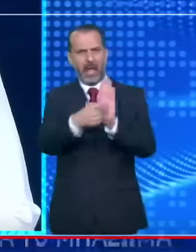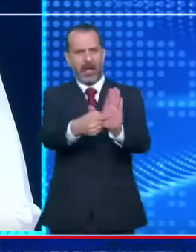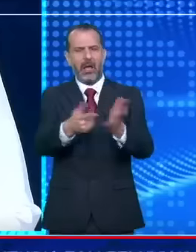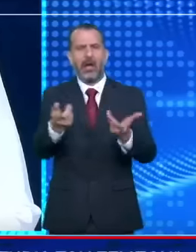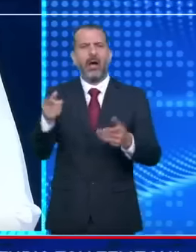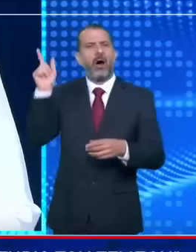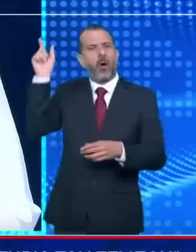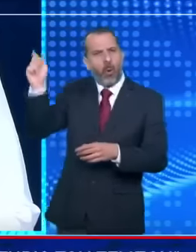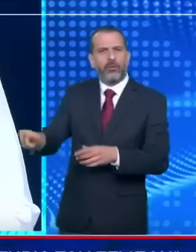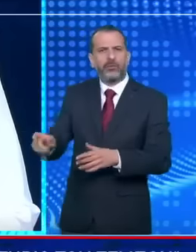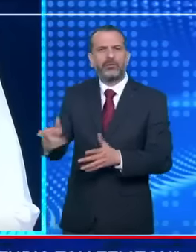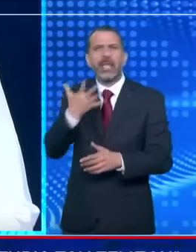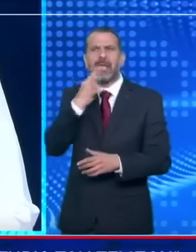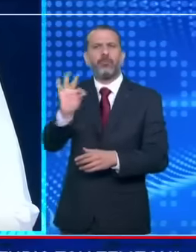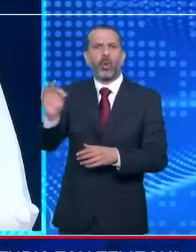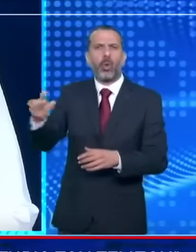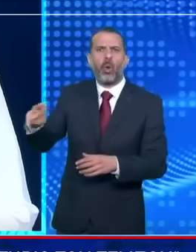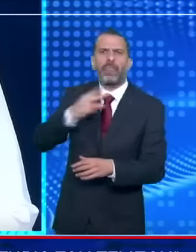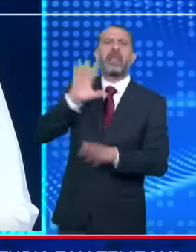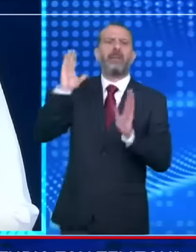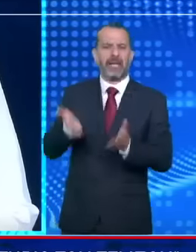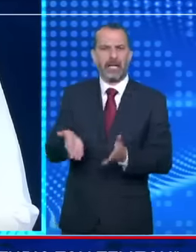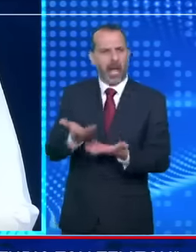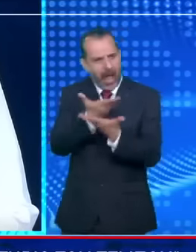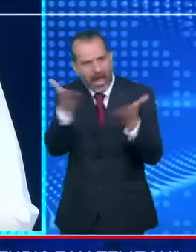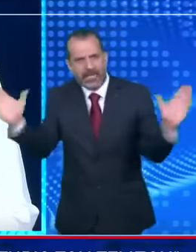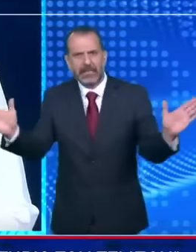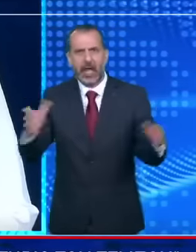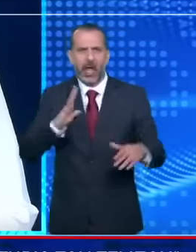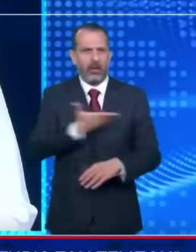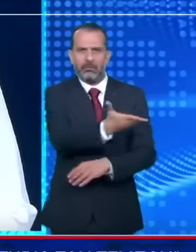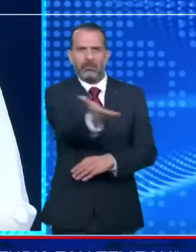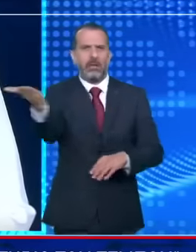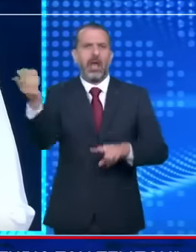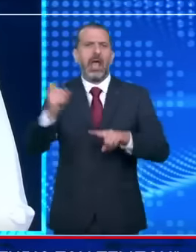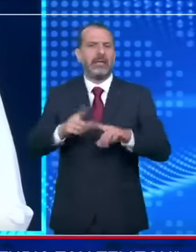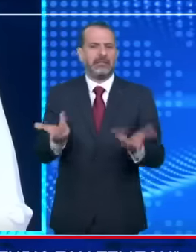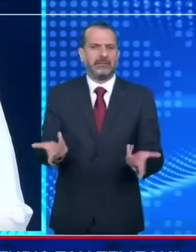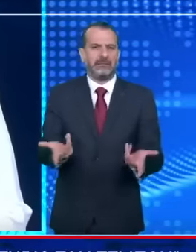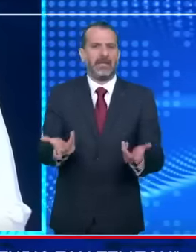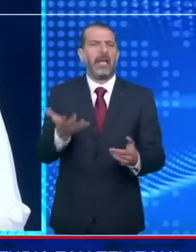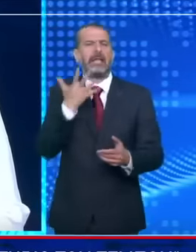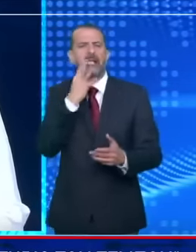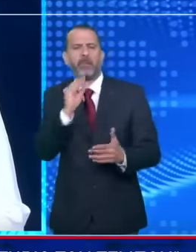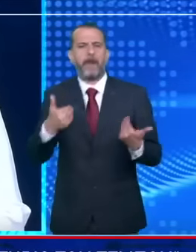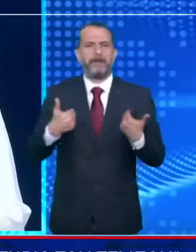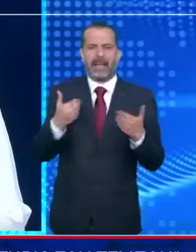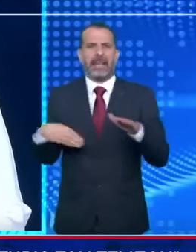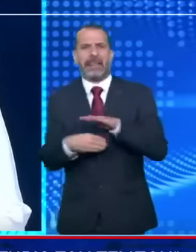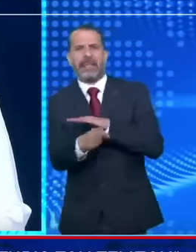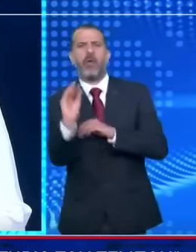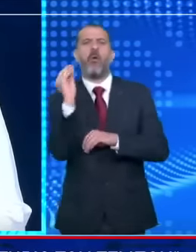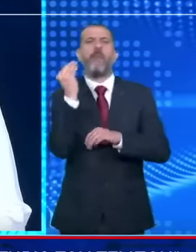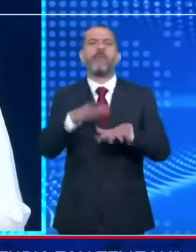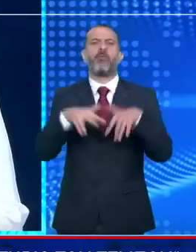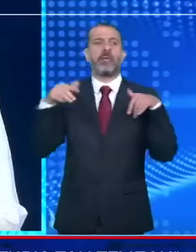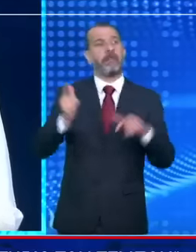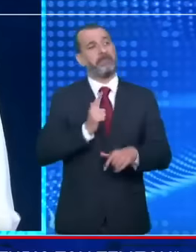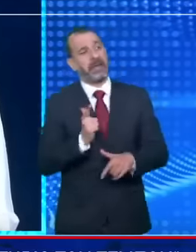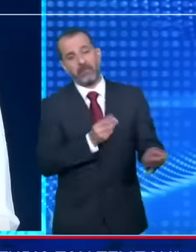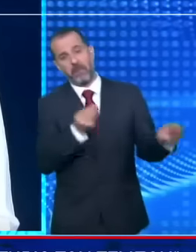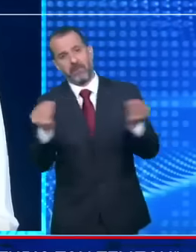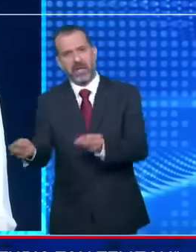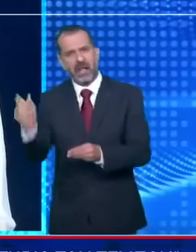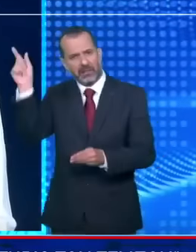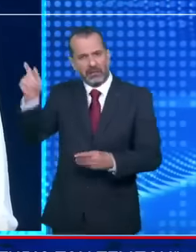Τι τον εμποδίζει να απαντήσει σε αυτές δημόσια στον ελληνικό λαό? Γιατί το κάνει ένα παιχνίδι κοινοβουλευτικό και δεν έχει την